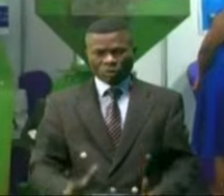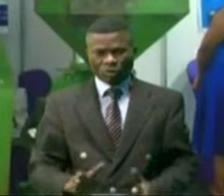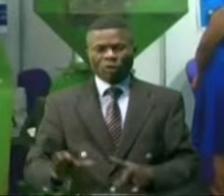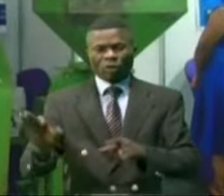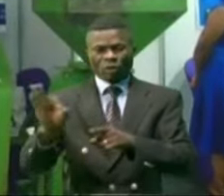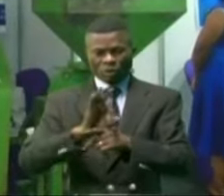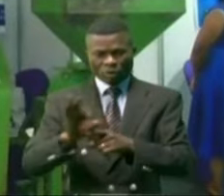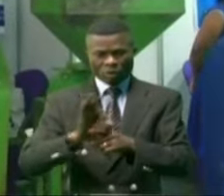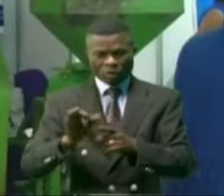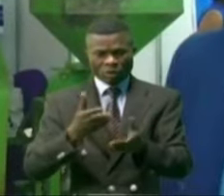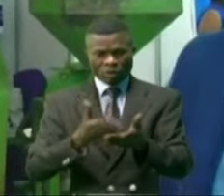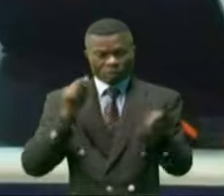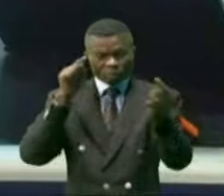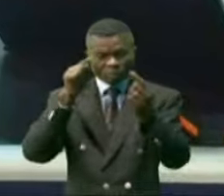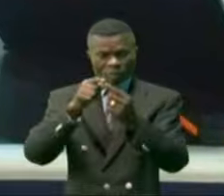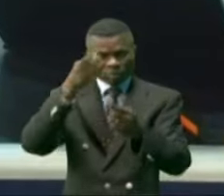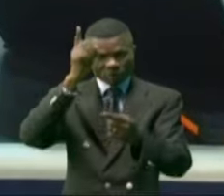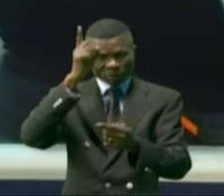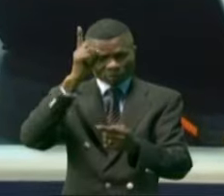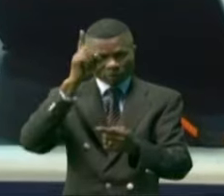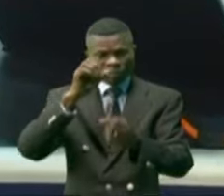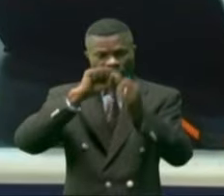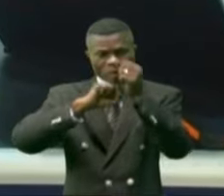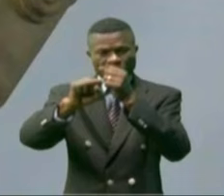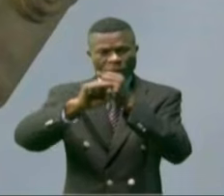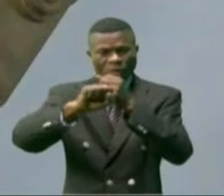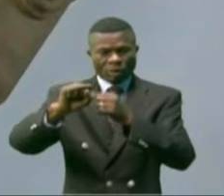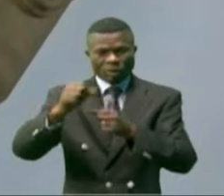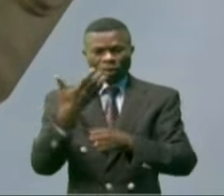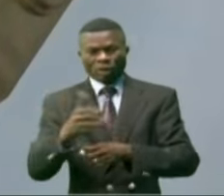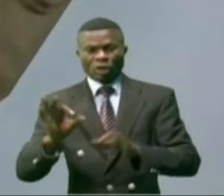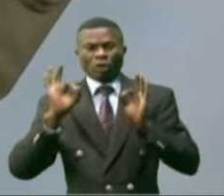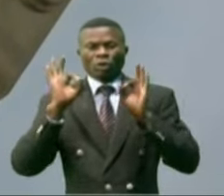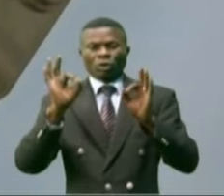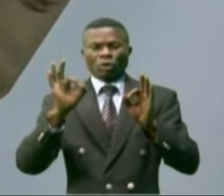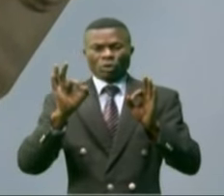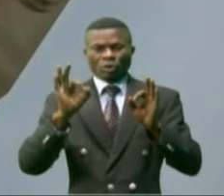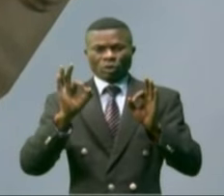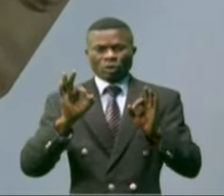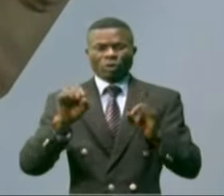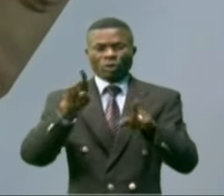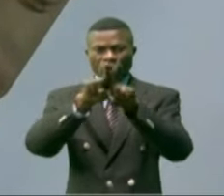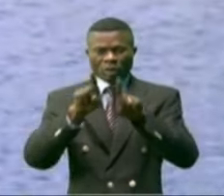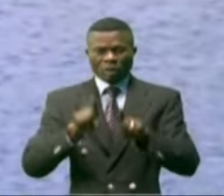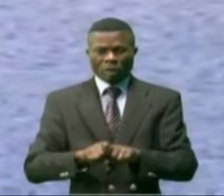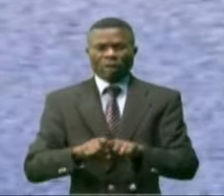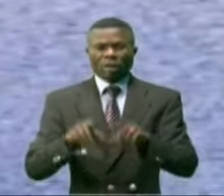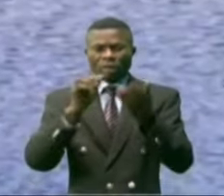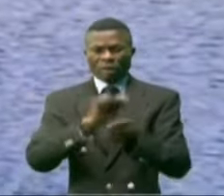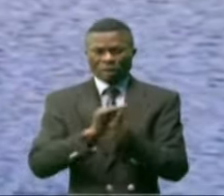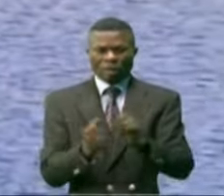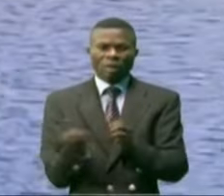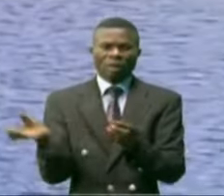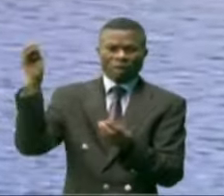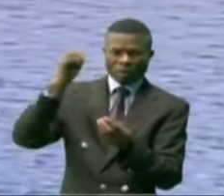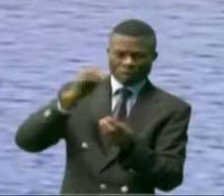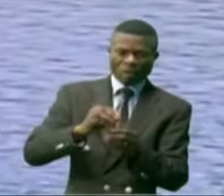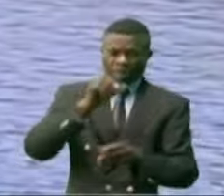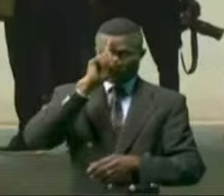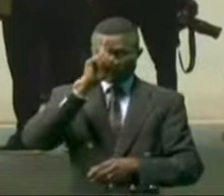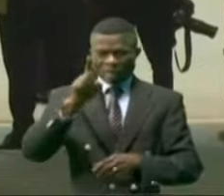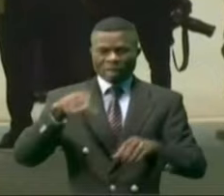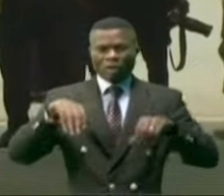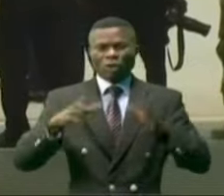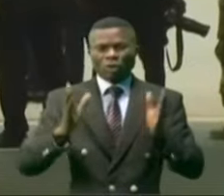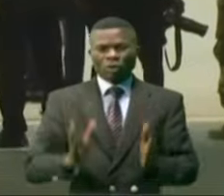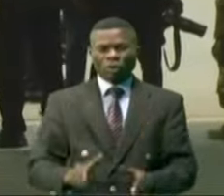qui avaient pour objectif de promouvoir les innovations made in DRC et d'intégrer les talents congolais